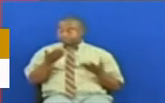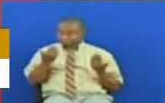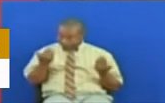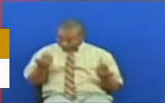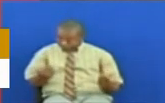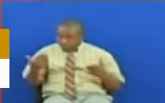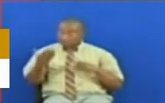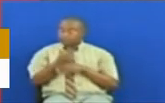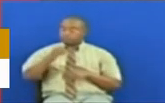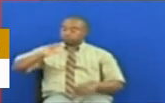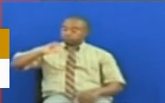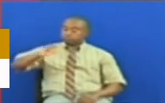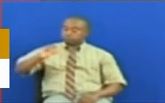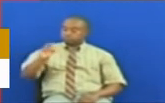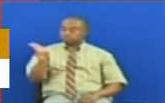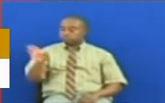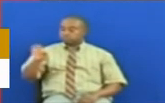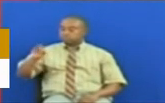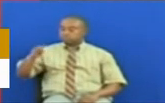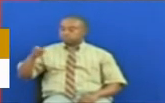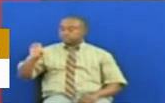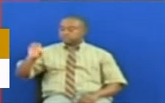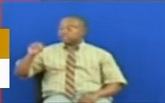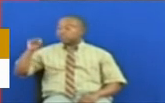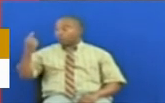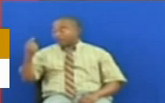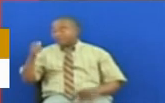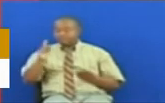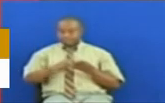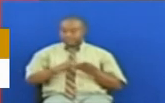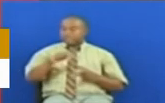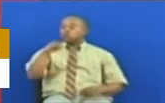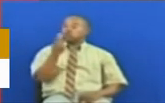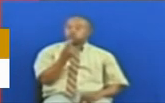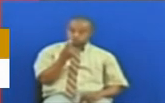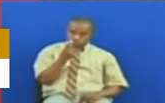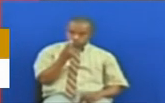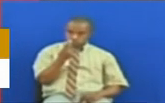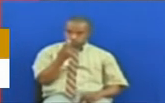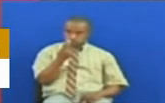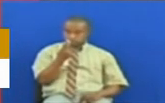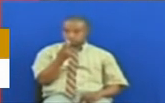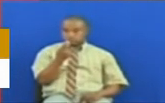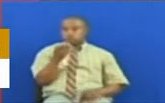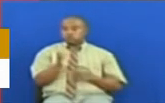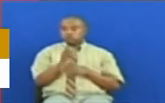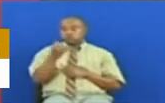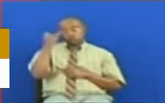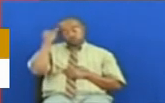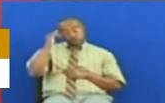namna bora ya kuishauri serikali iweze kunufaika na uvuvi wa bahari